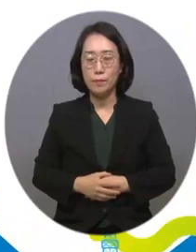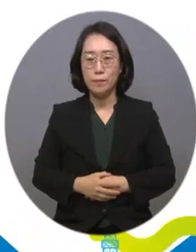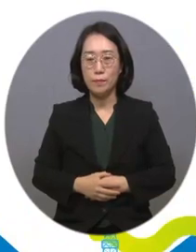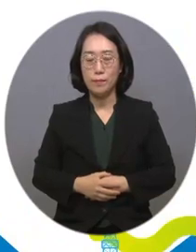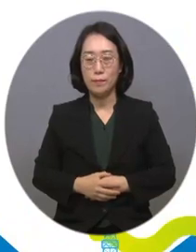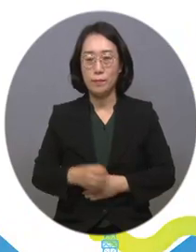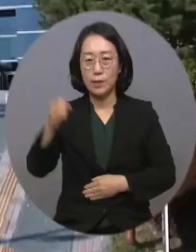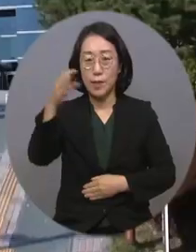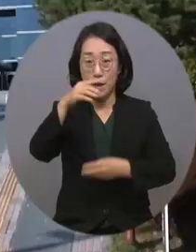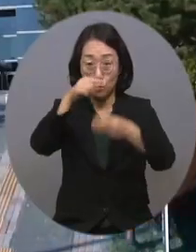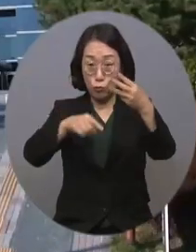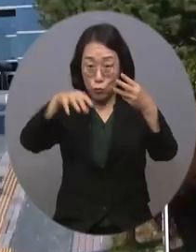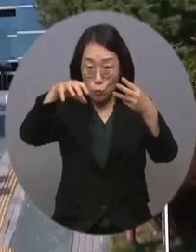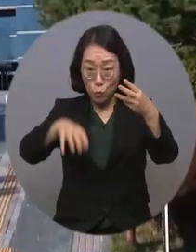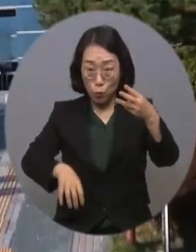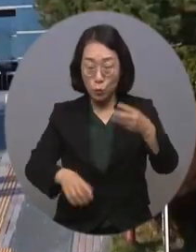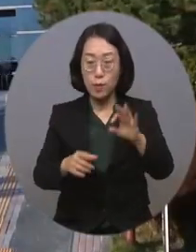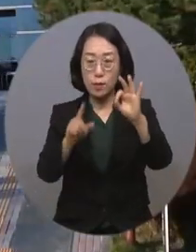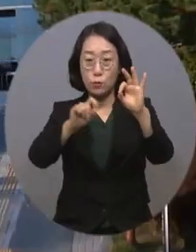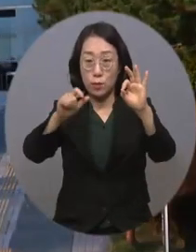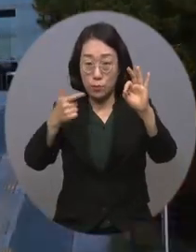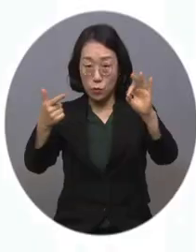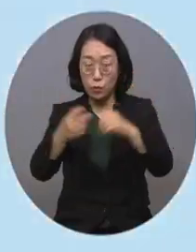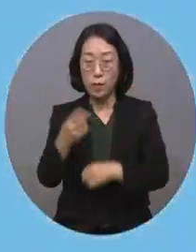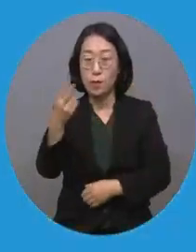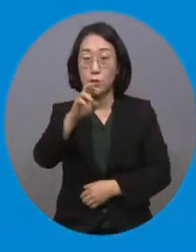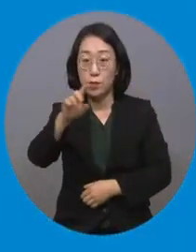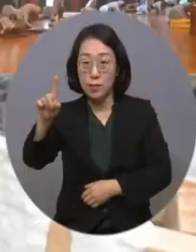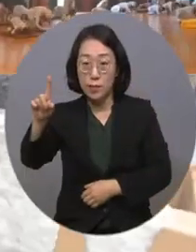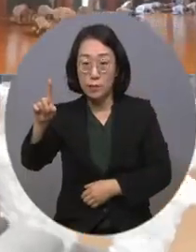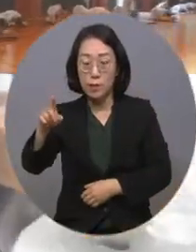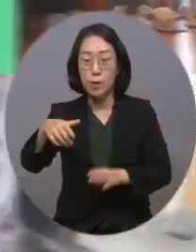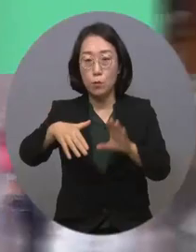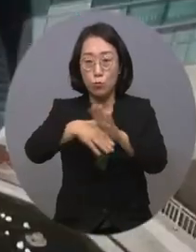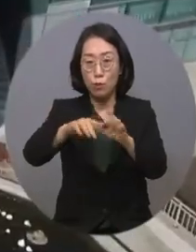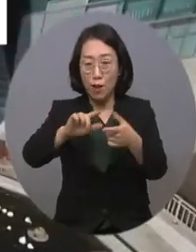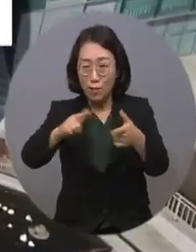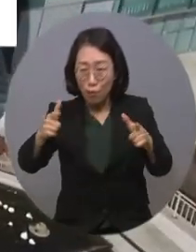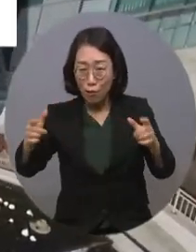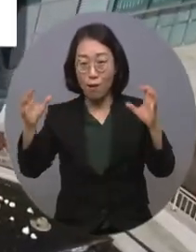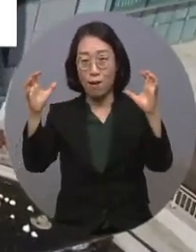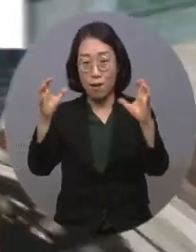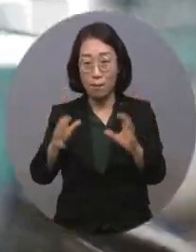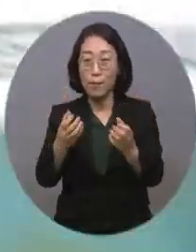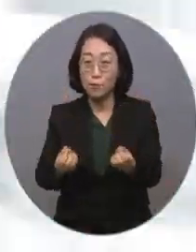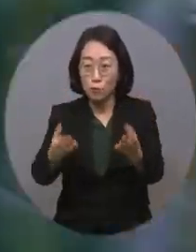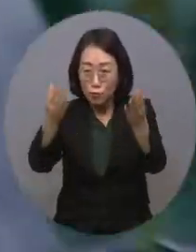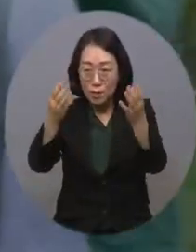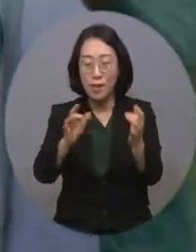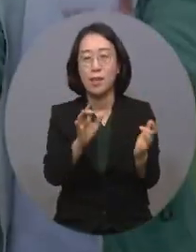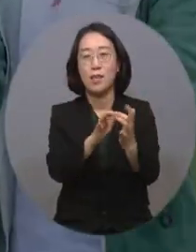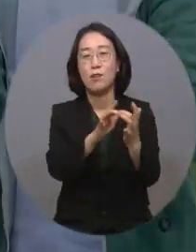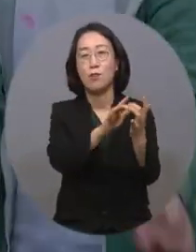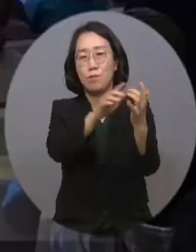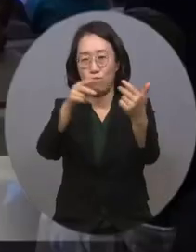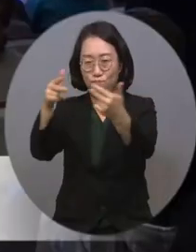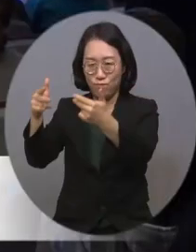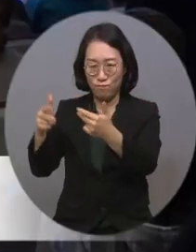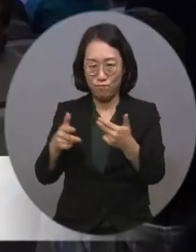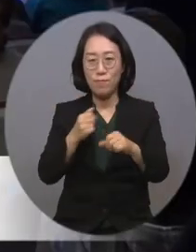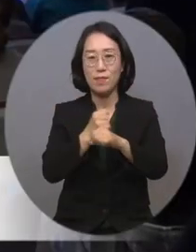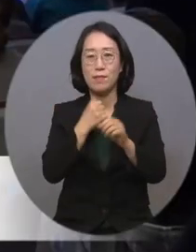양주시는 지난 16일 2021 양주 다문화축제를 광정면 가래비 일대에서 비대면으로 진행했습니다.